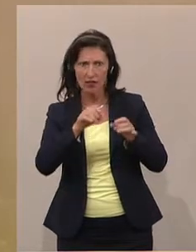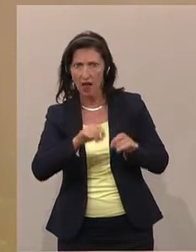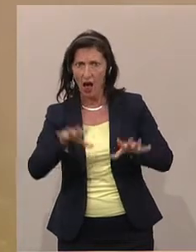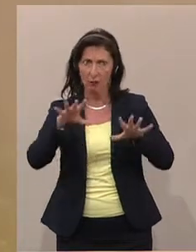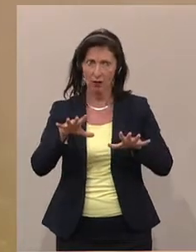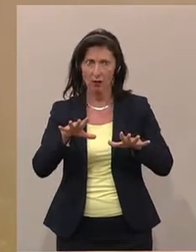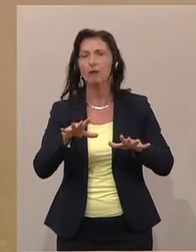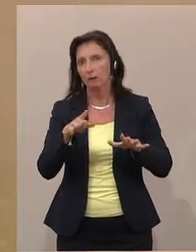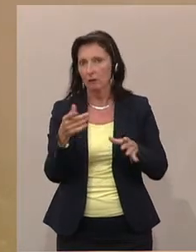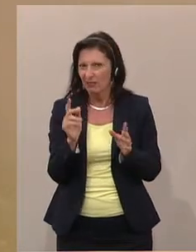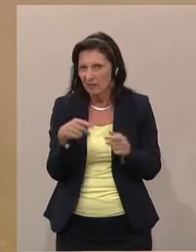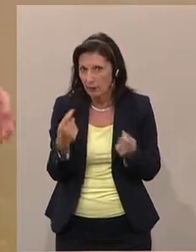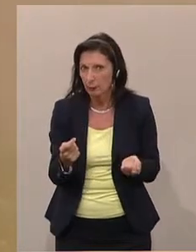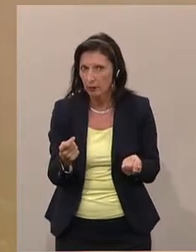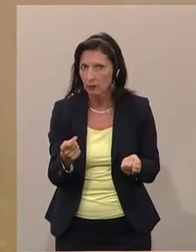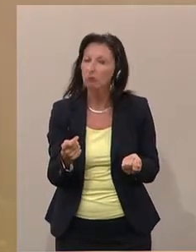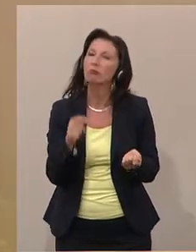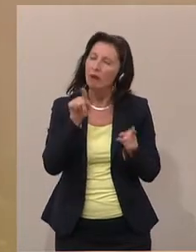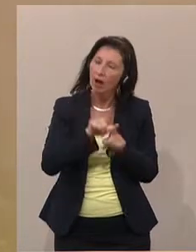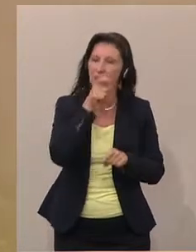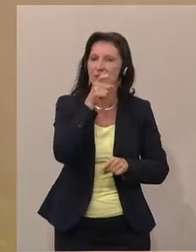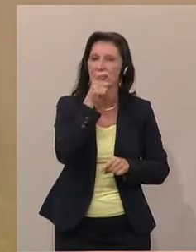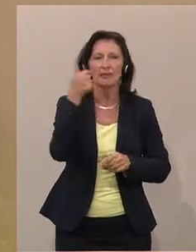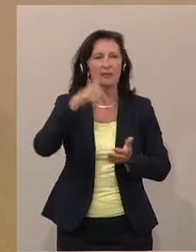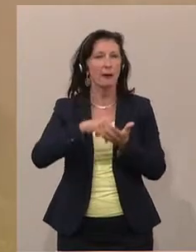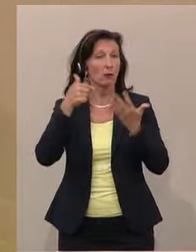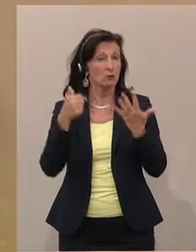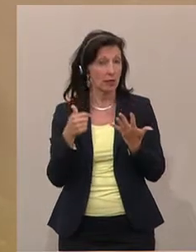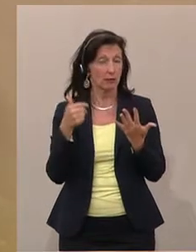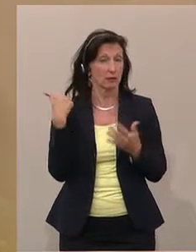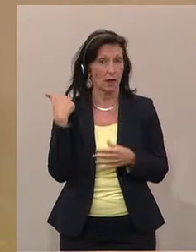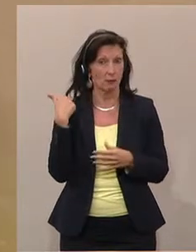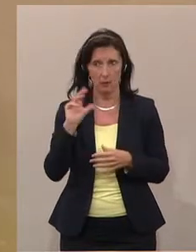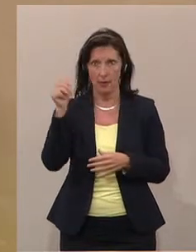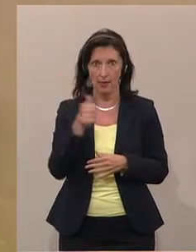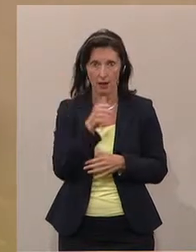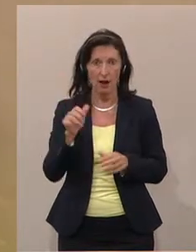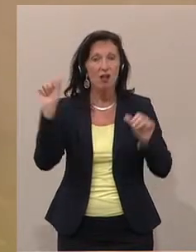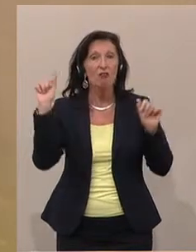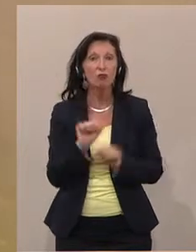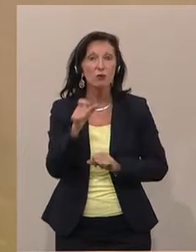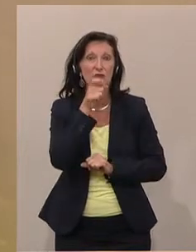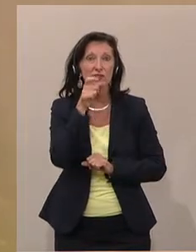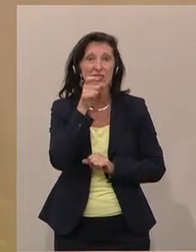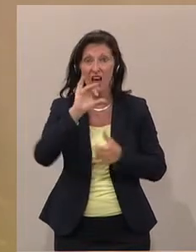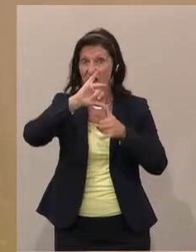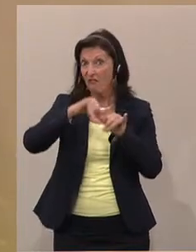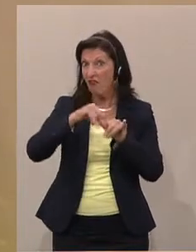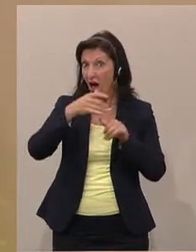kann. Im Jahr 2006 hat es dann erstmals eine Frostversicherung gegen Weinbau